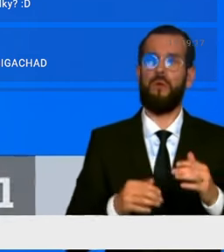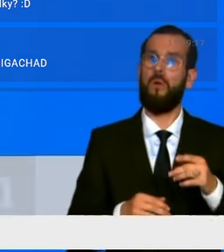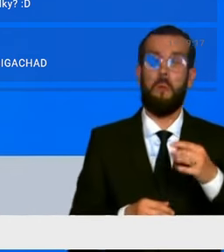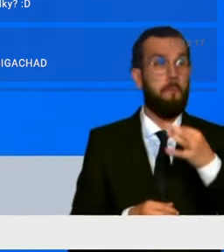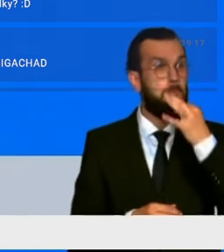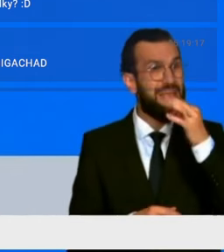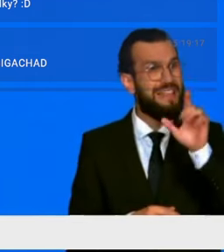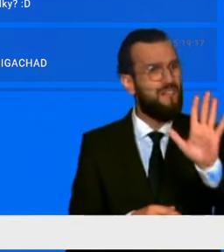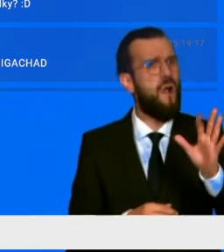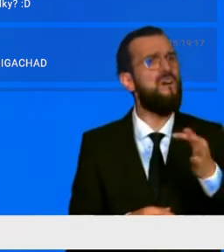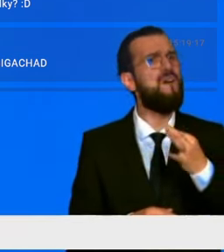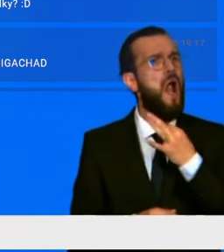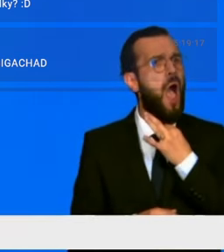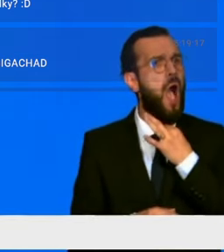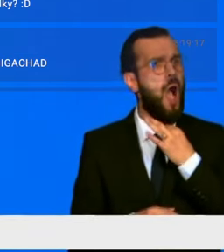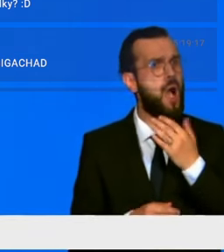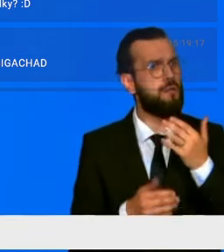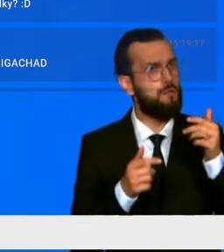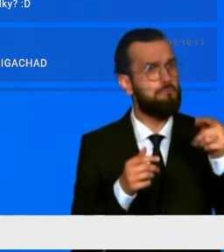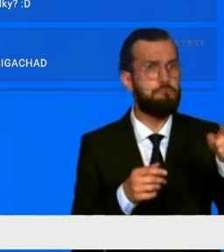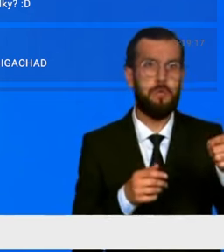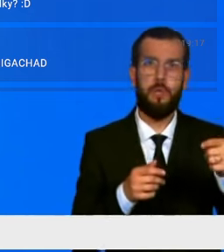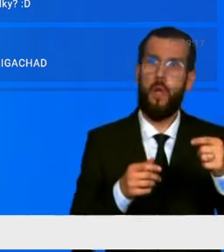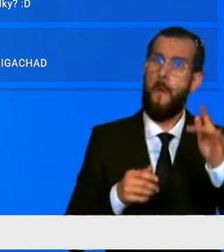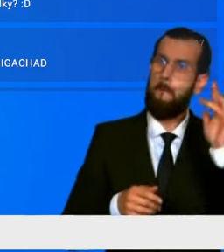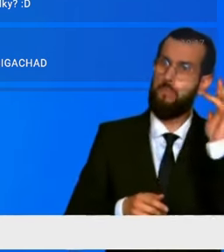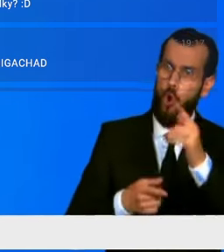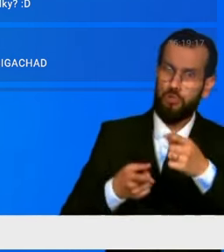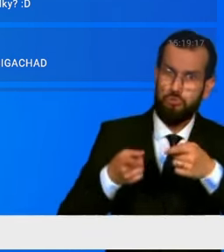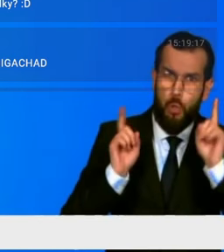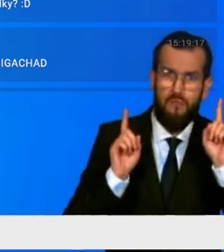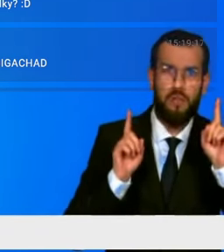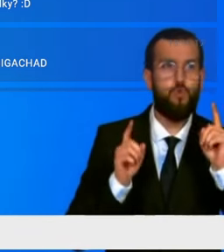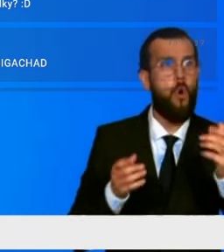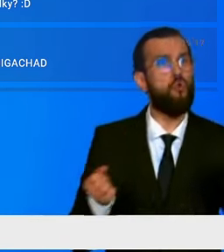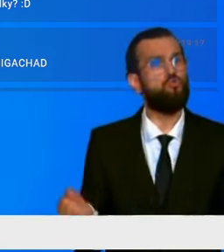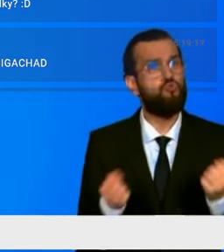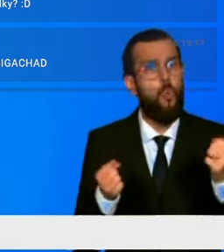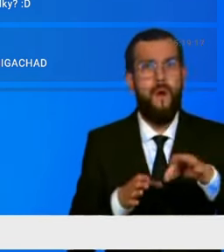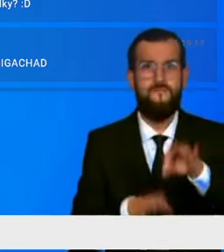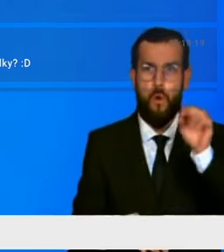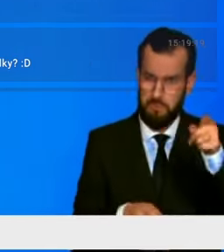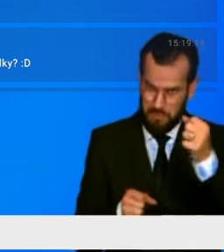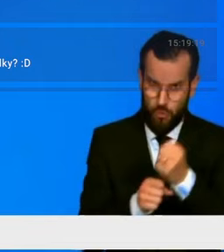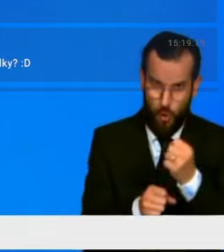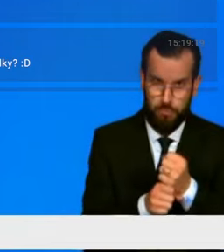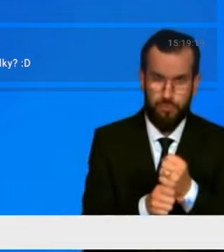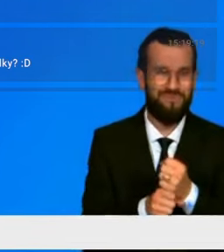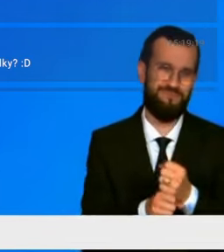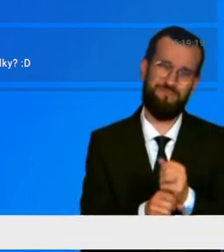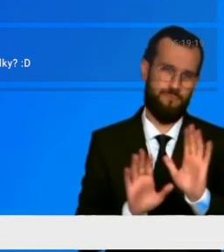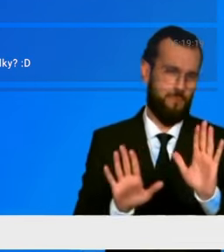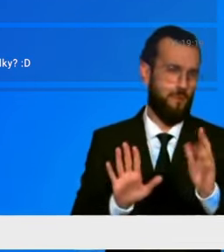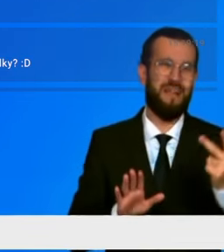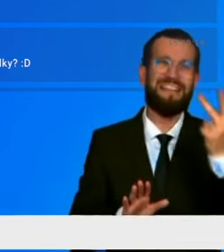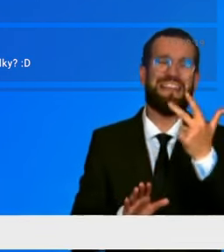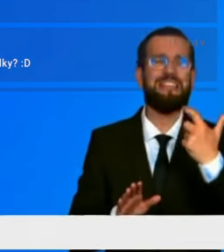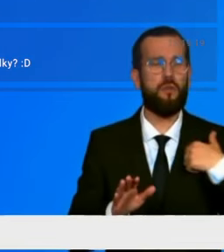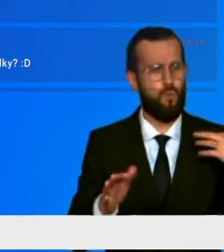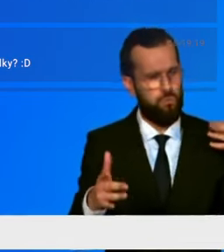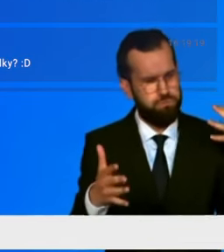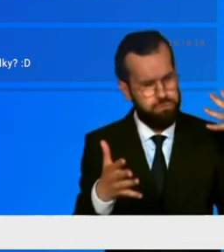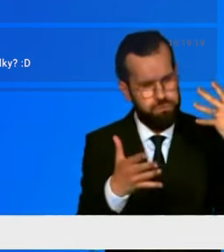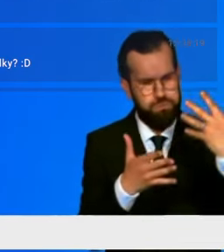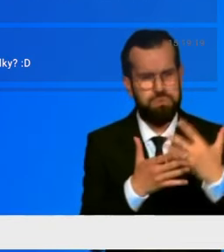voliči obávať že by ste boli protislovenský alebo že by ste robili kroky k predčasným voľbám pozrite sa ja som 30 rokov nerobil nič iné len som